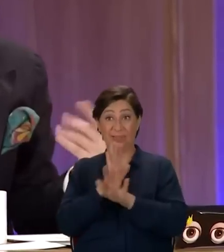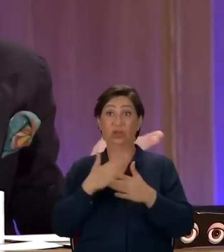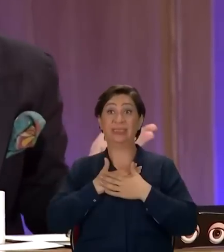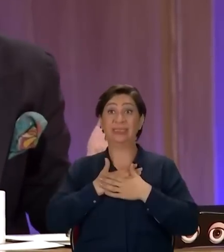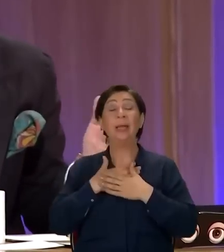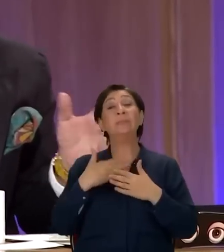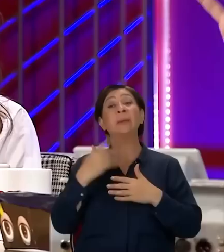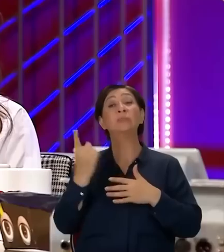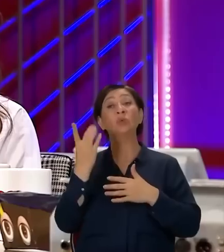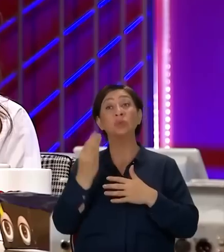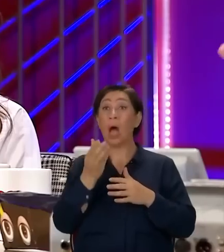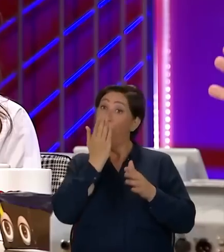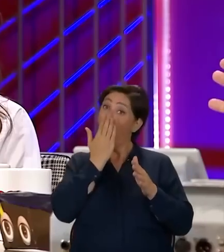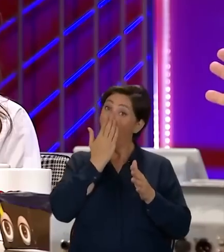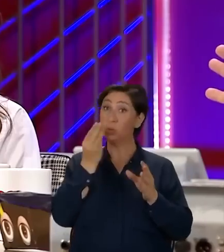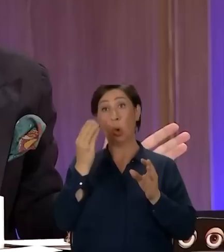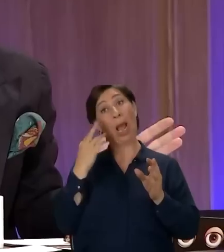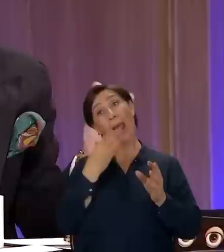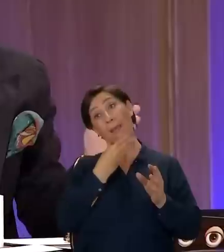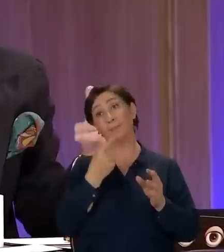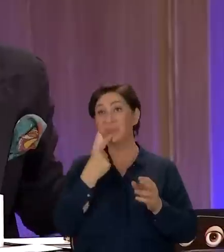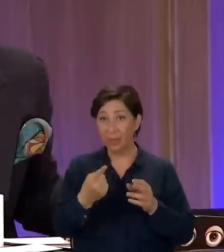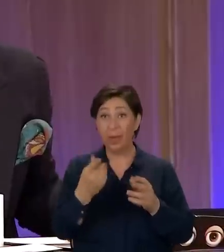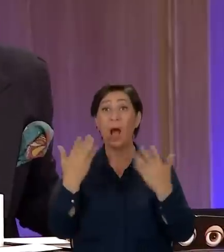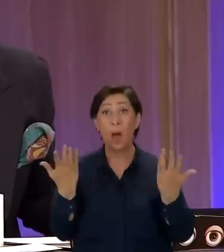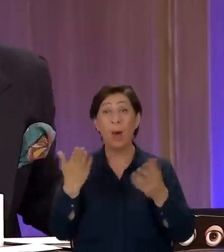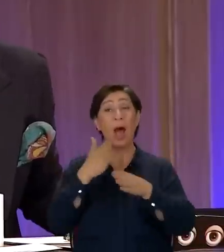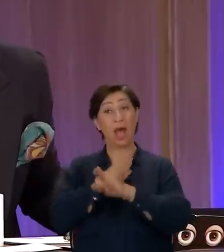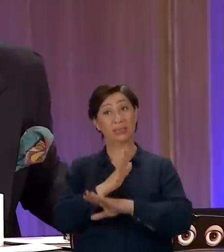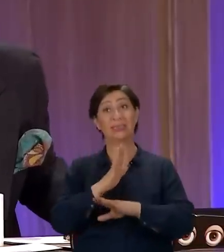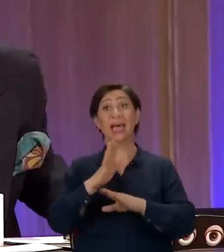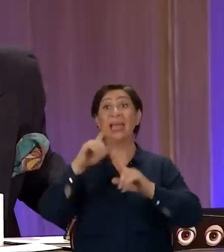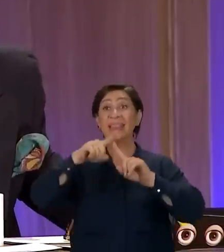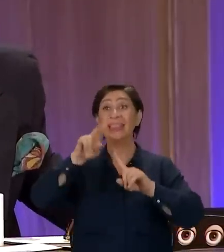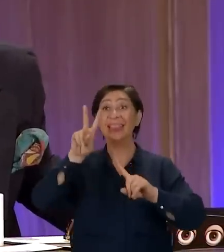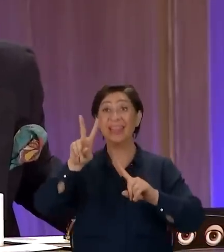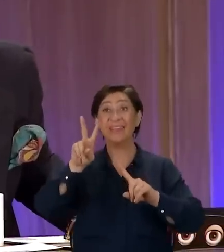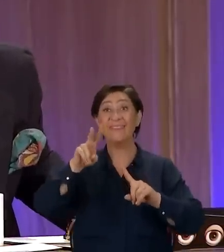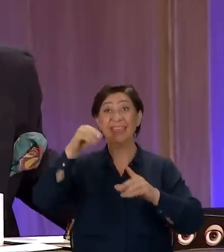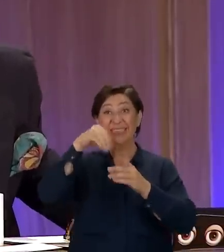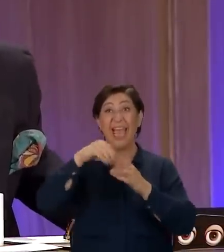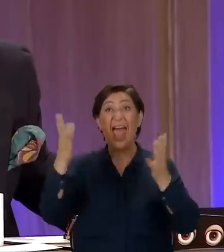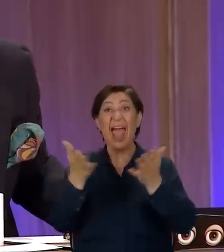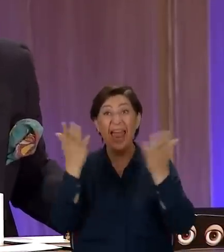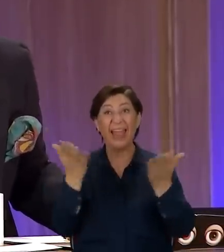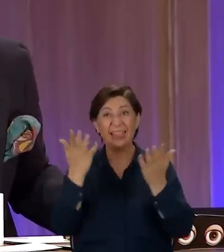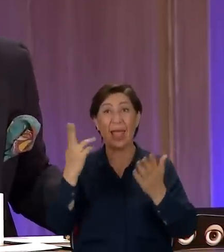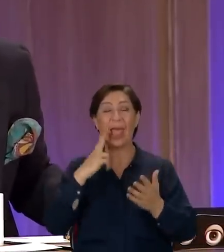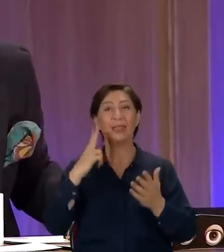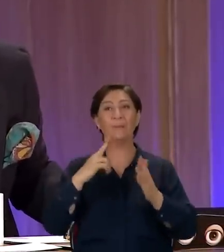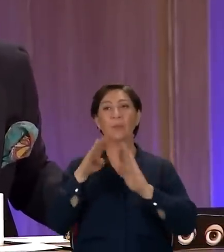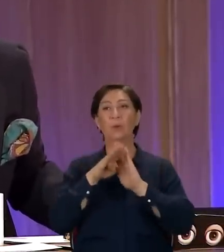için bizde bir şey olsa çok ayıplanır. Onun için aslında televizyonların en